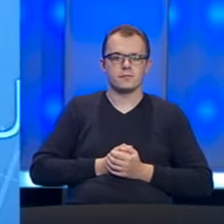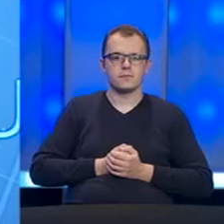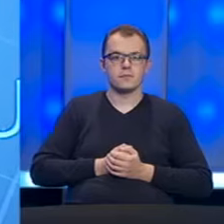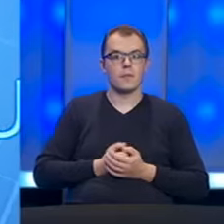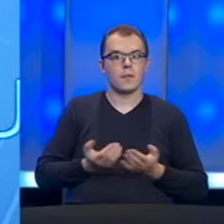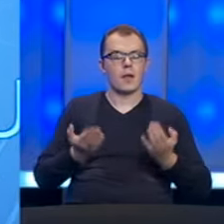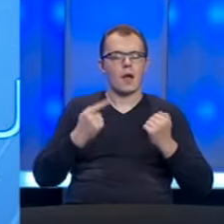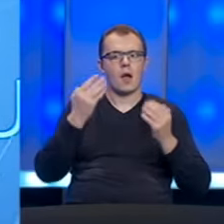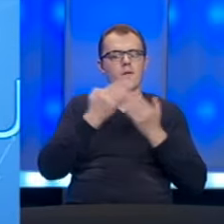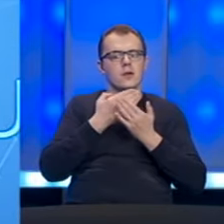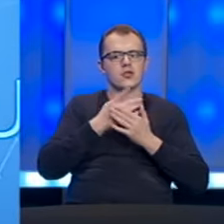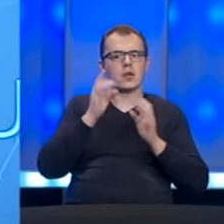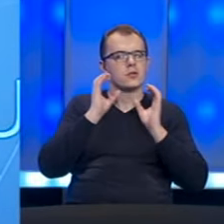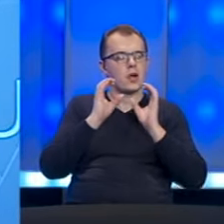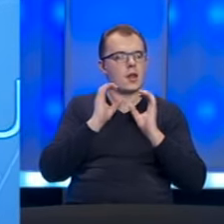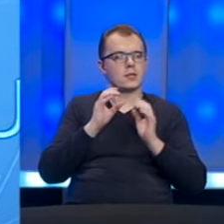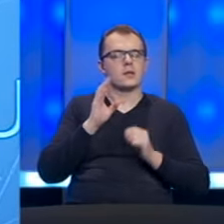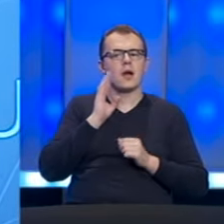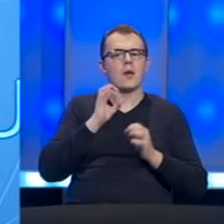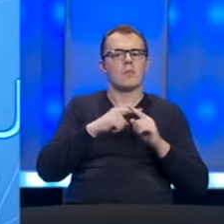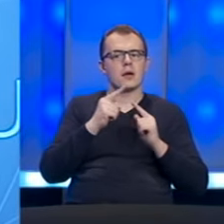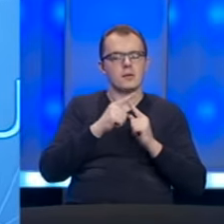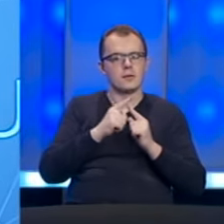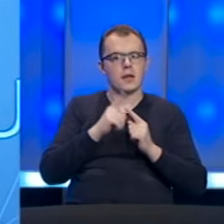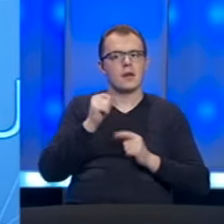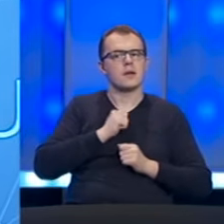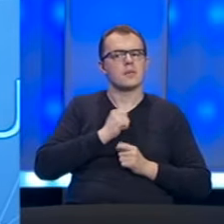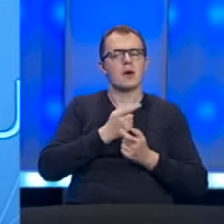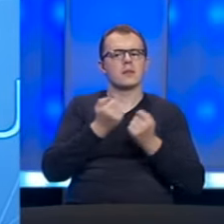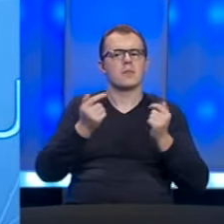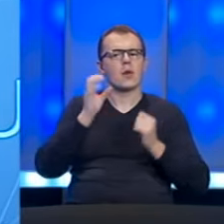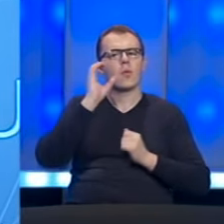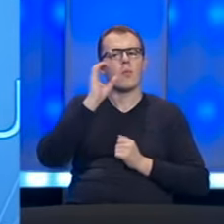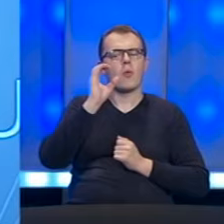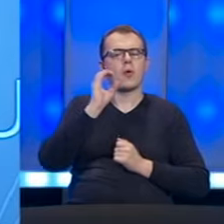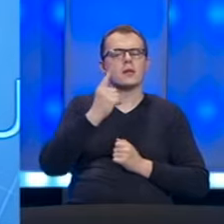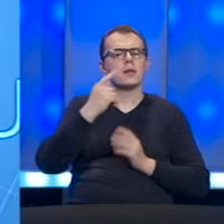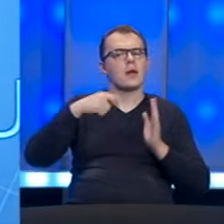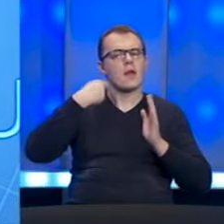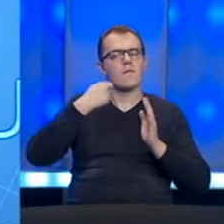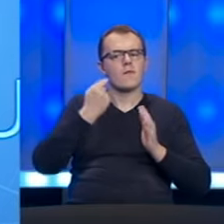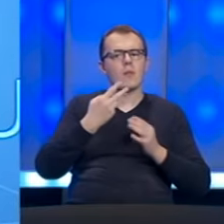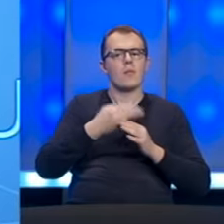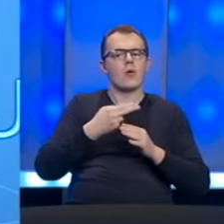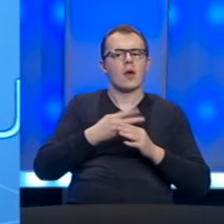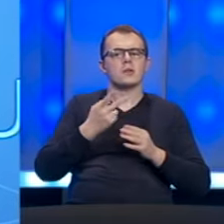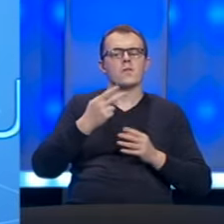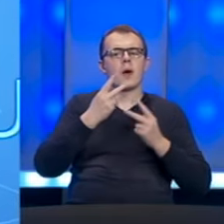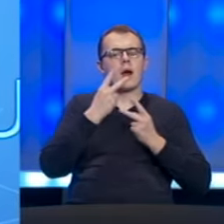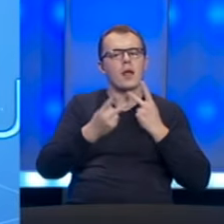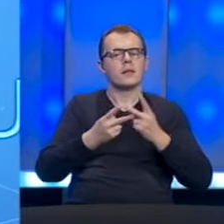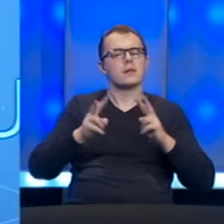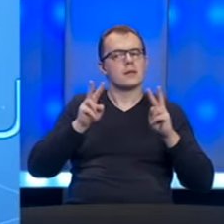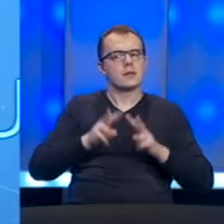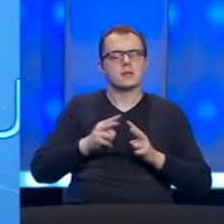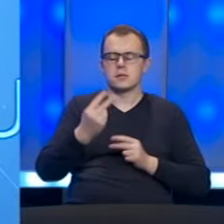A večeras će gledaoci BHT-a imati priliku pogledati film pod nazivom Gledati istinu